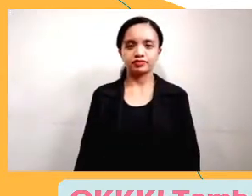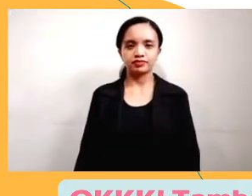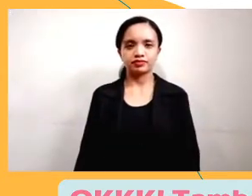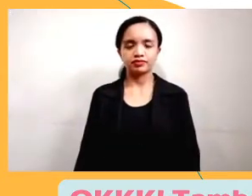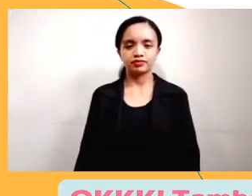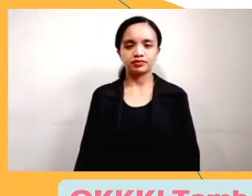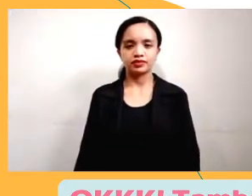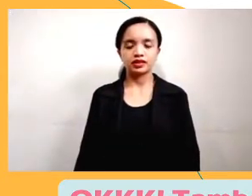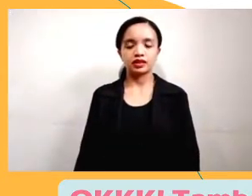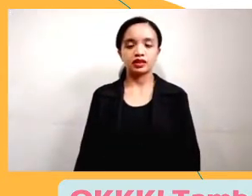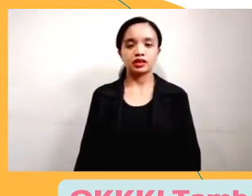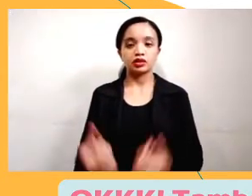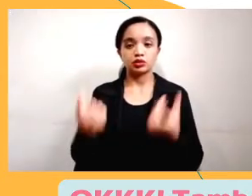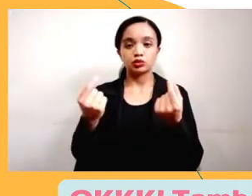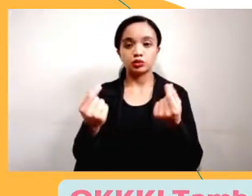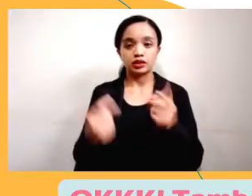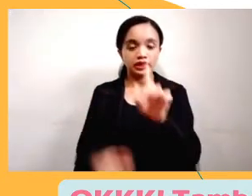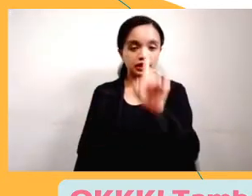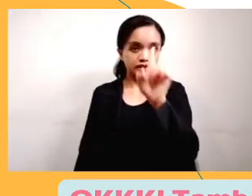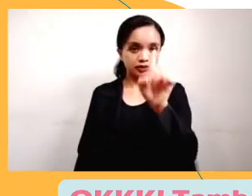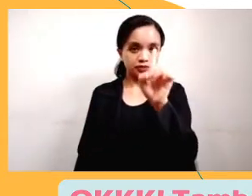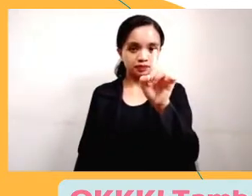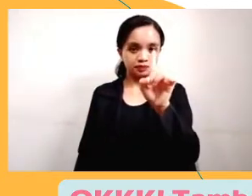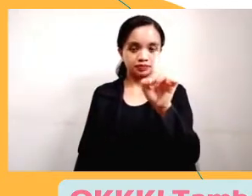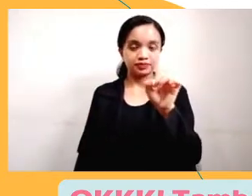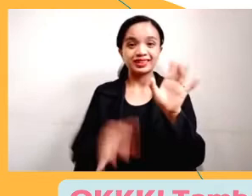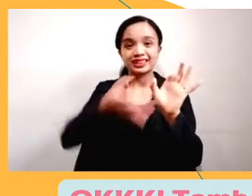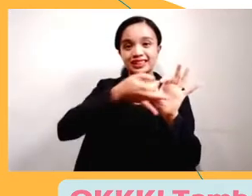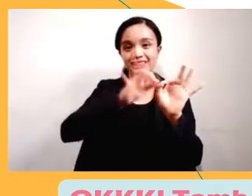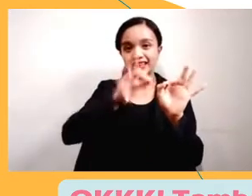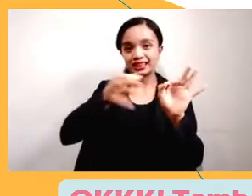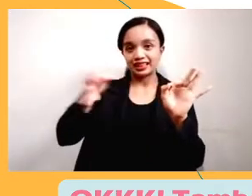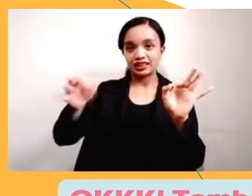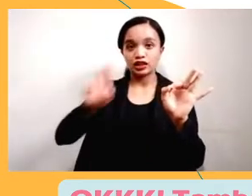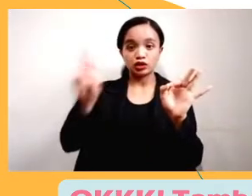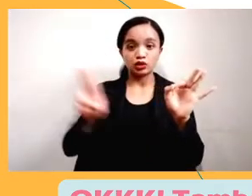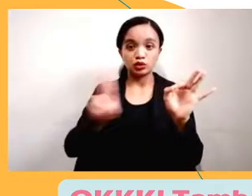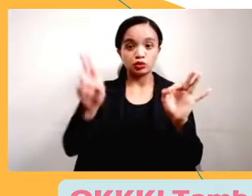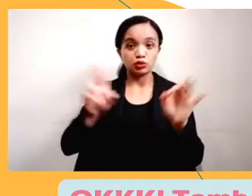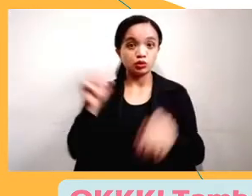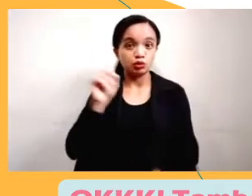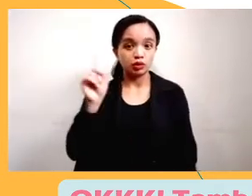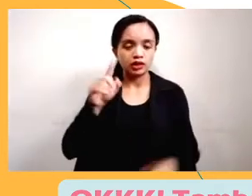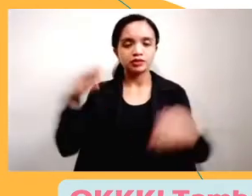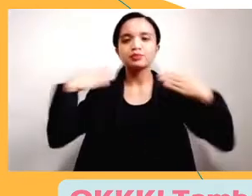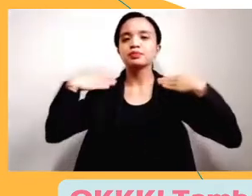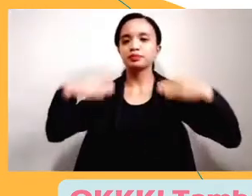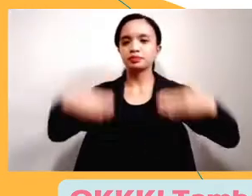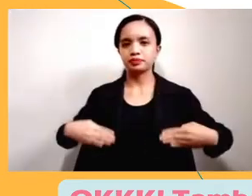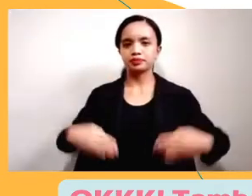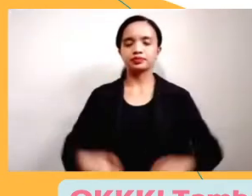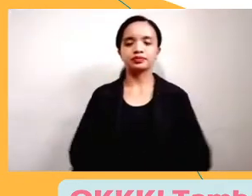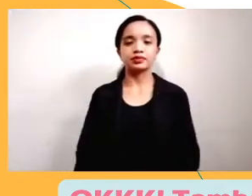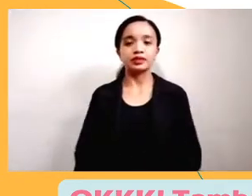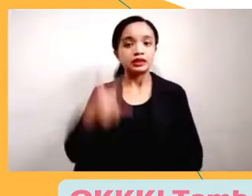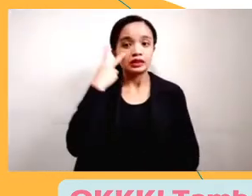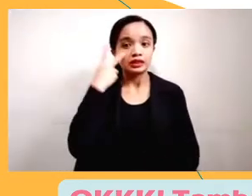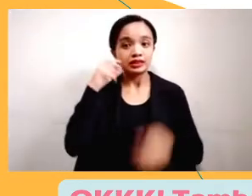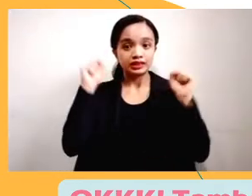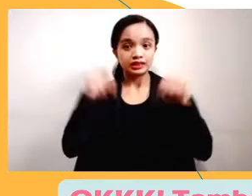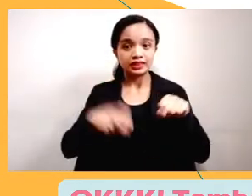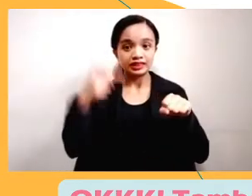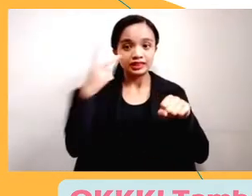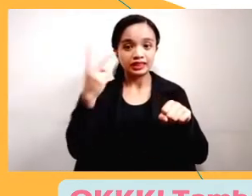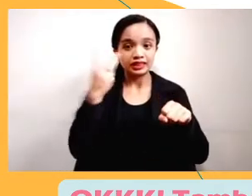magbubuo tayo ng isang pangungusap gamit ang ating katawan. Kung mapapansin ninyo, no,